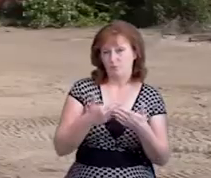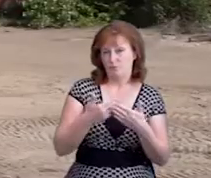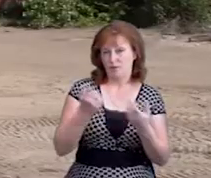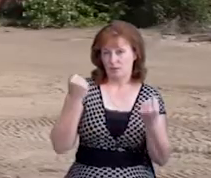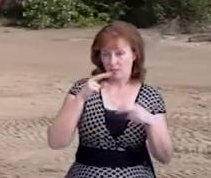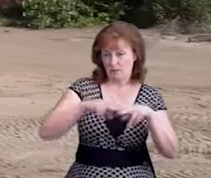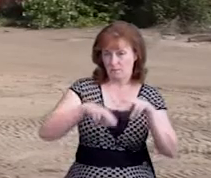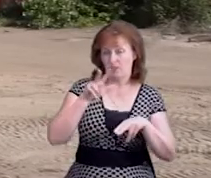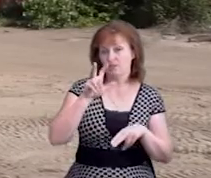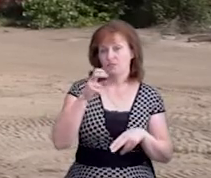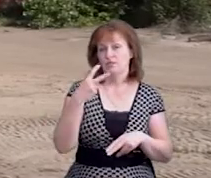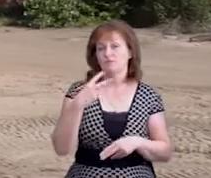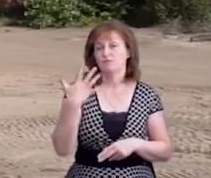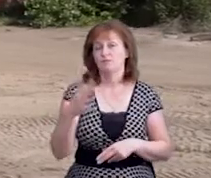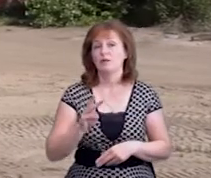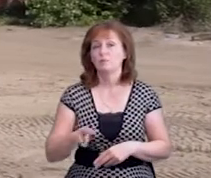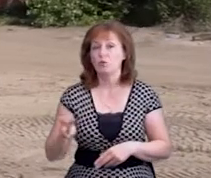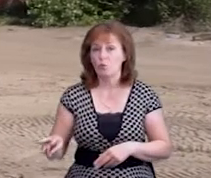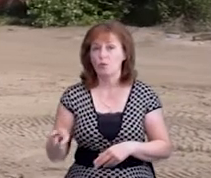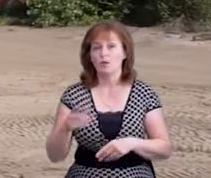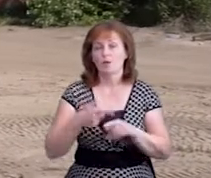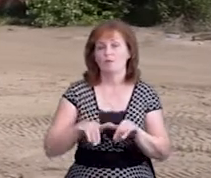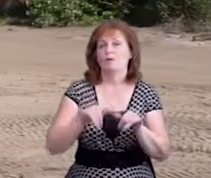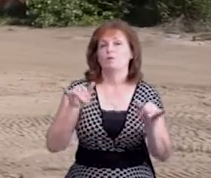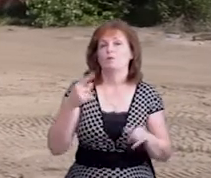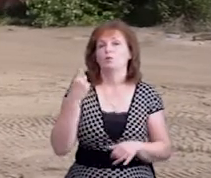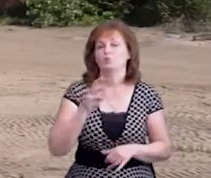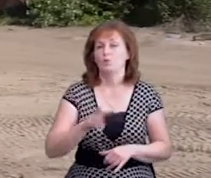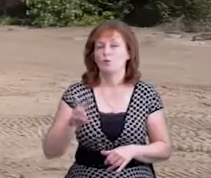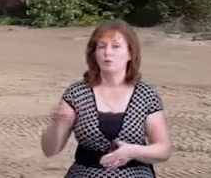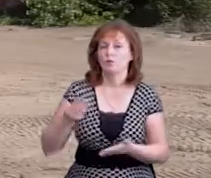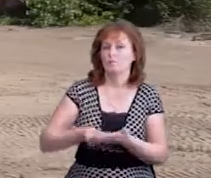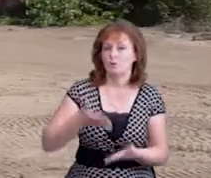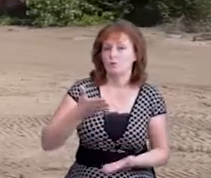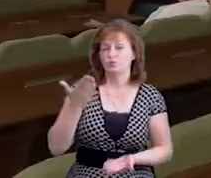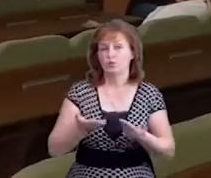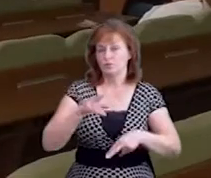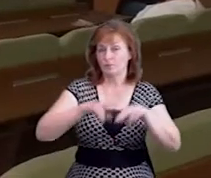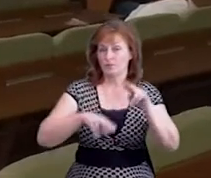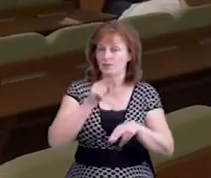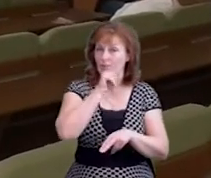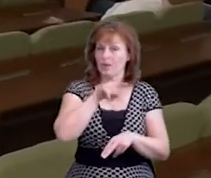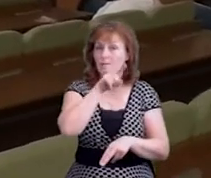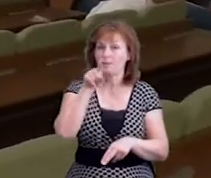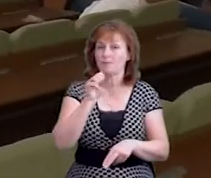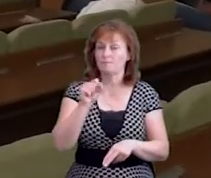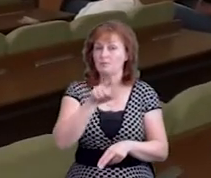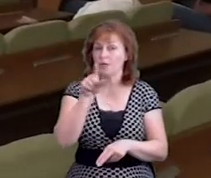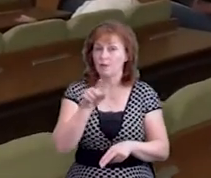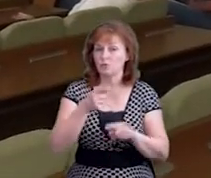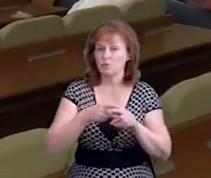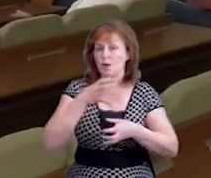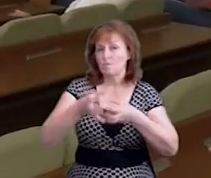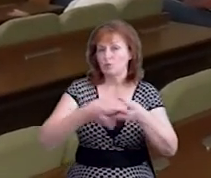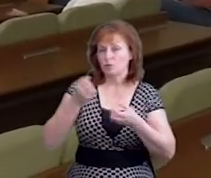мільйонів, розрахували проєктанти. На 100 мільйонів дорожче доведеться заплатити, якщо будуватимуть на ЗАЗі. Однак там міжнародний